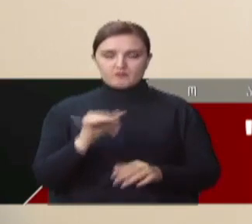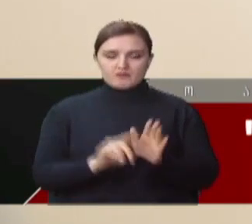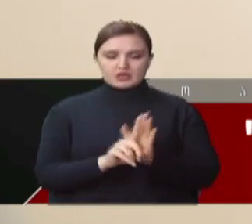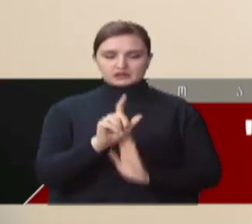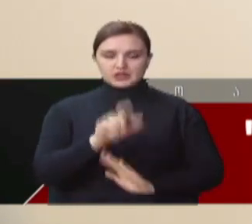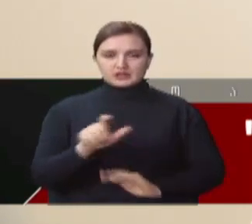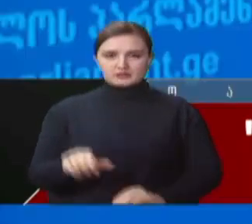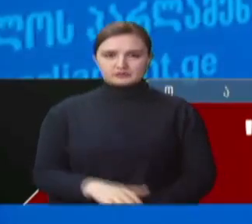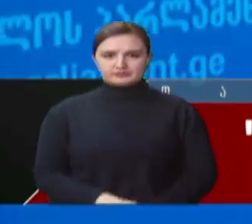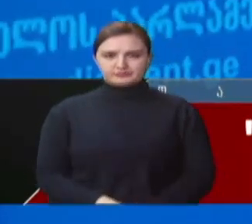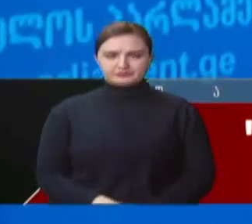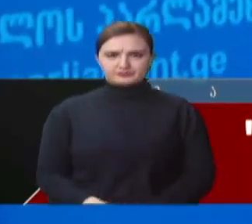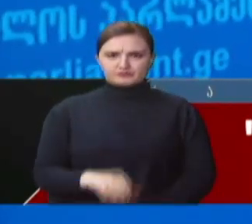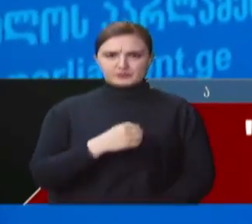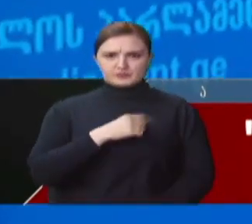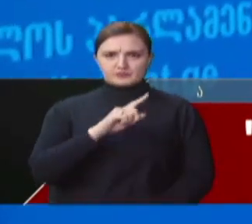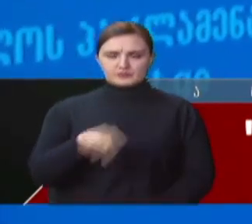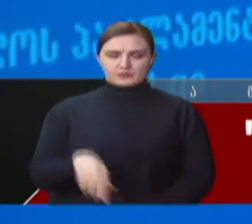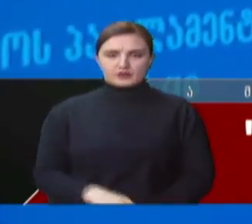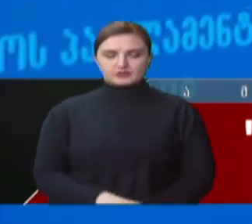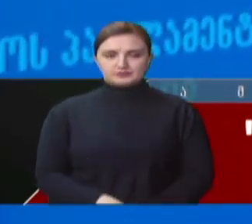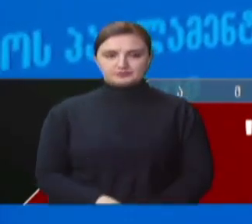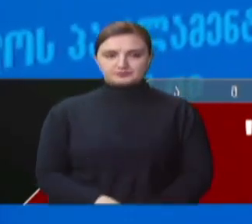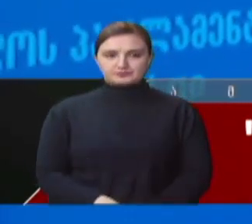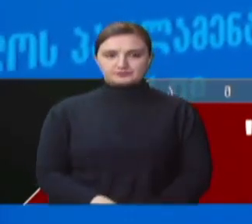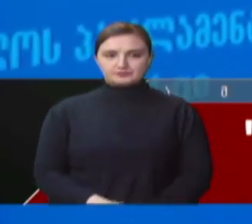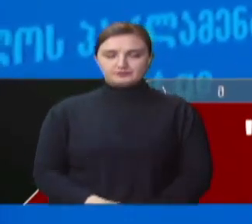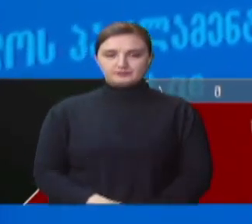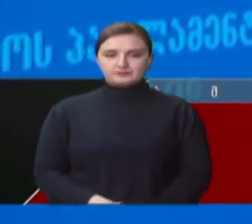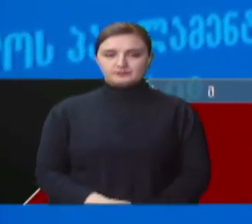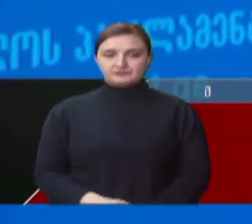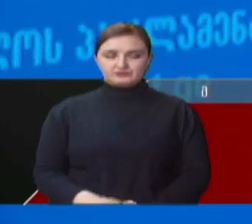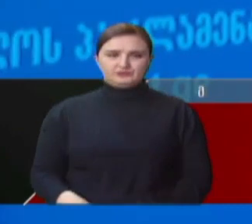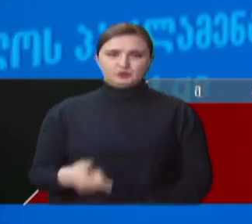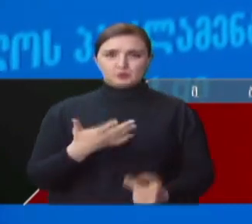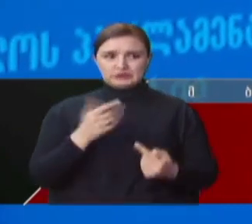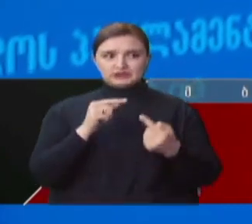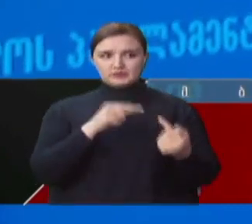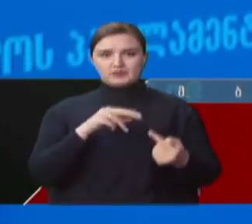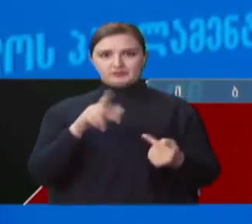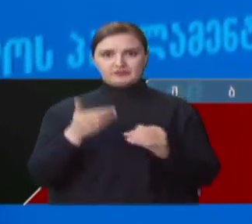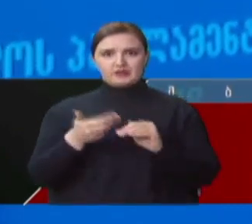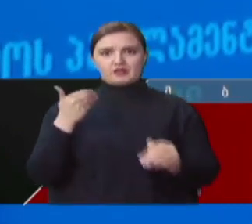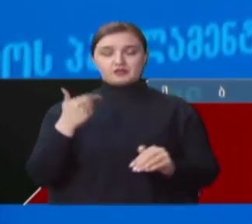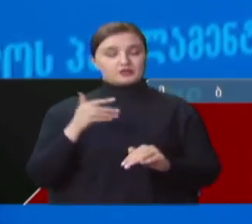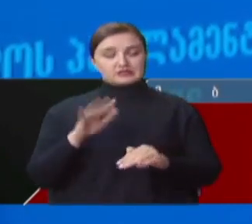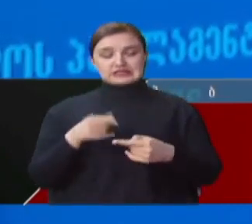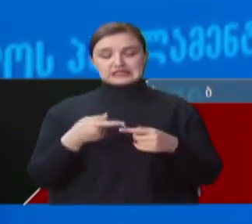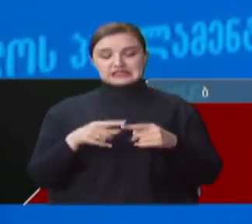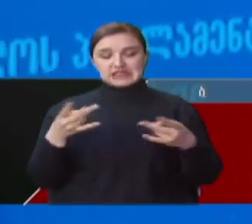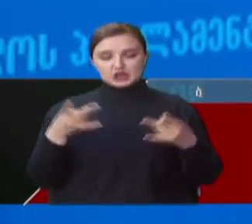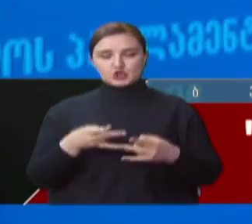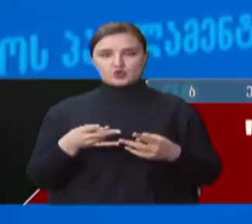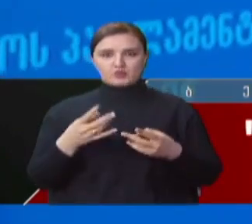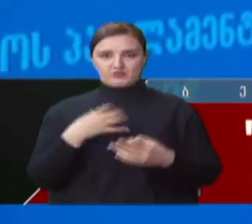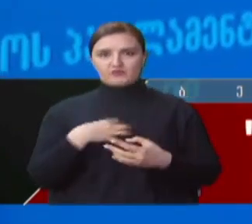адамиян эпи вишказе гайцуйон. Ту партии сидан амдо кектебо да машин упро адрес пивигаб дэ фанган оздар виктебо. Сачиро эба ари, сахам цепу обри сачиро